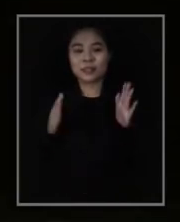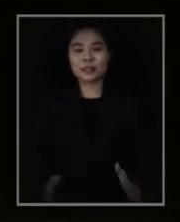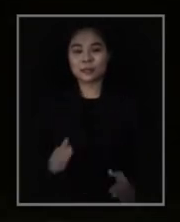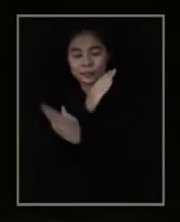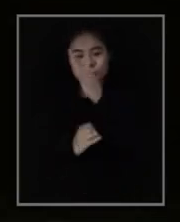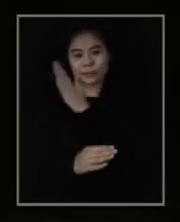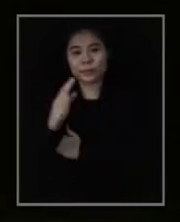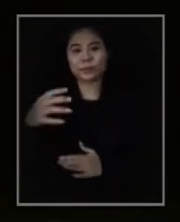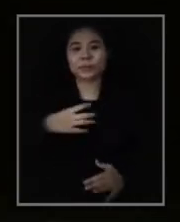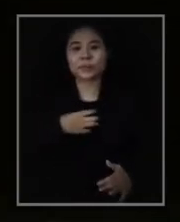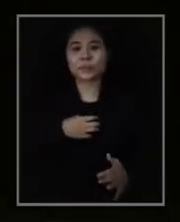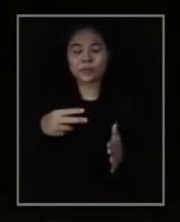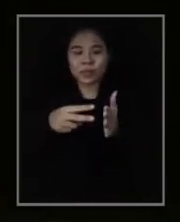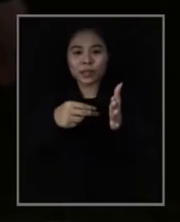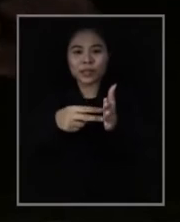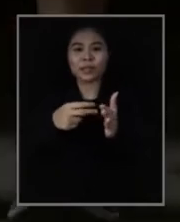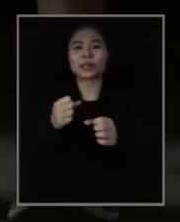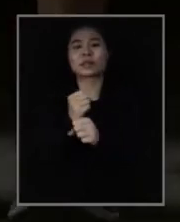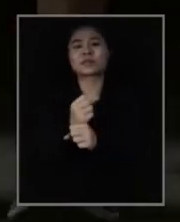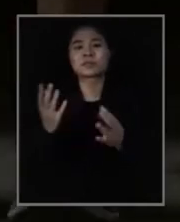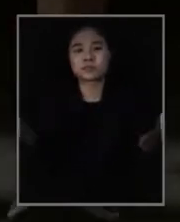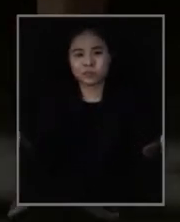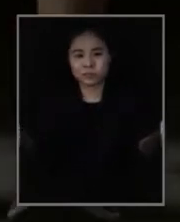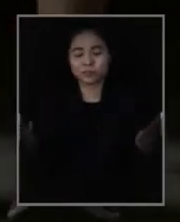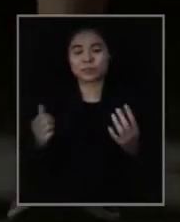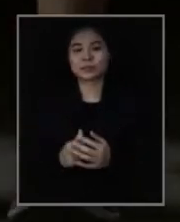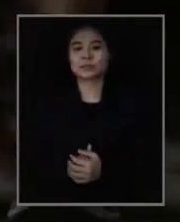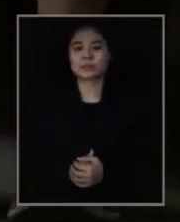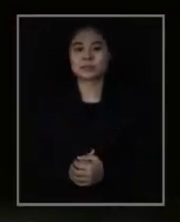แล้วถ้าคนพิการอย่างพวกเราอยากจะวิ่ง